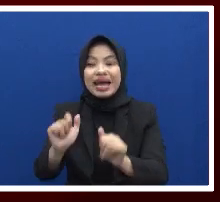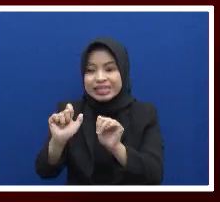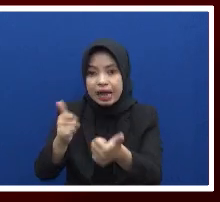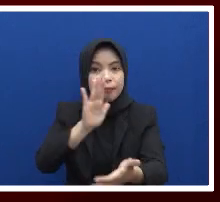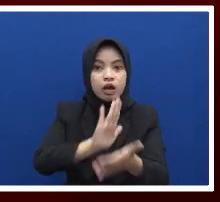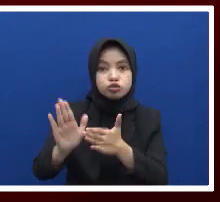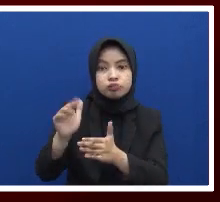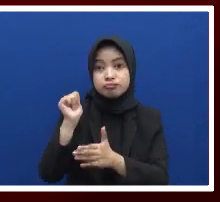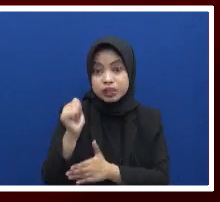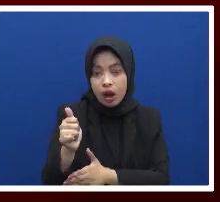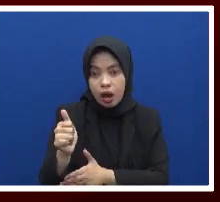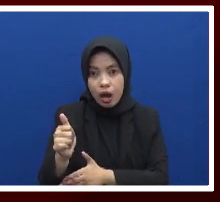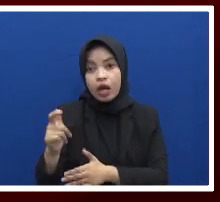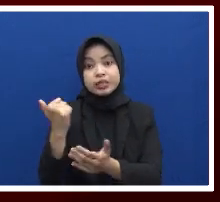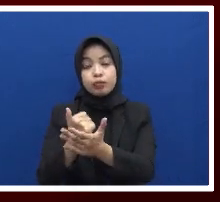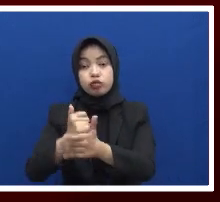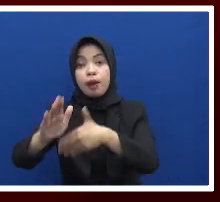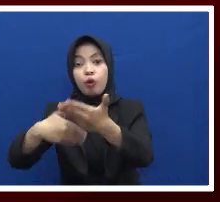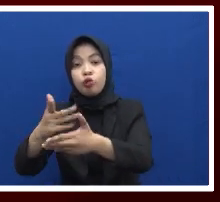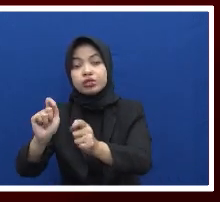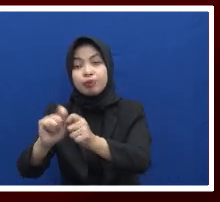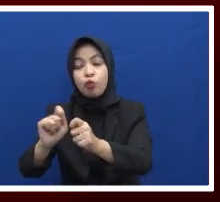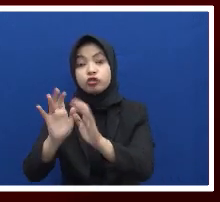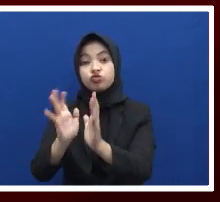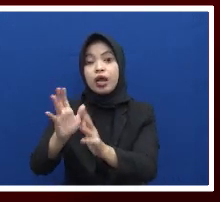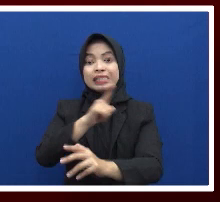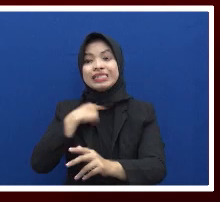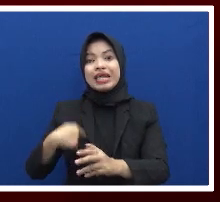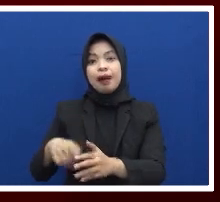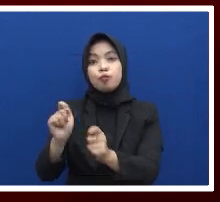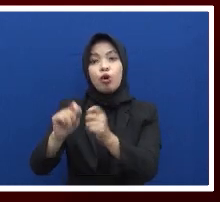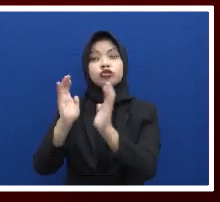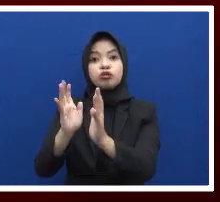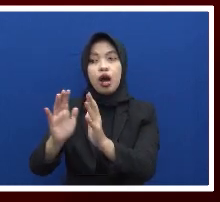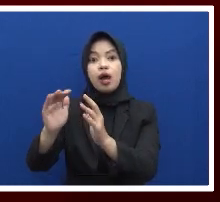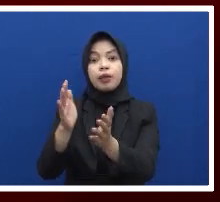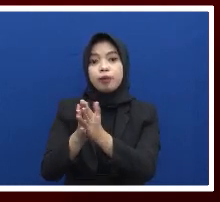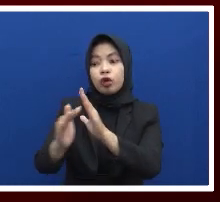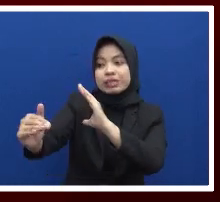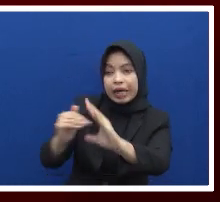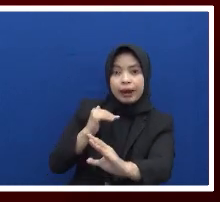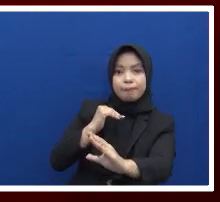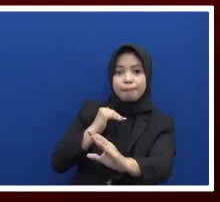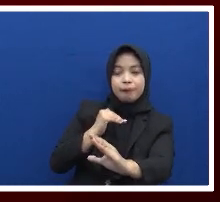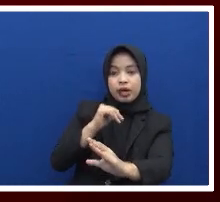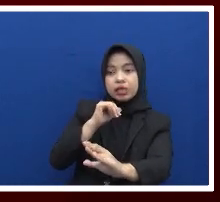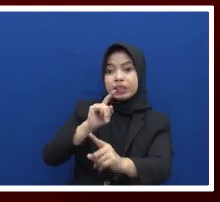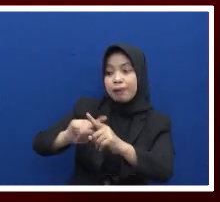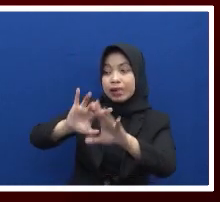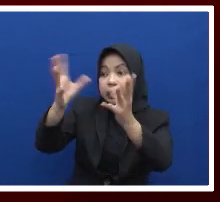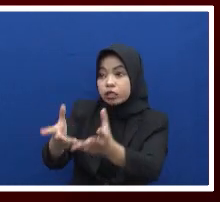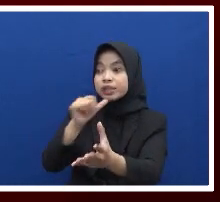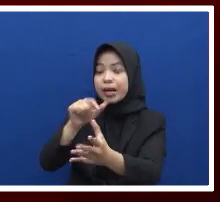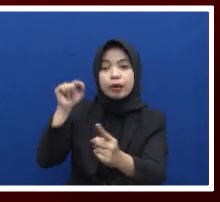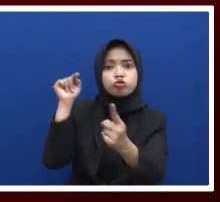sudah diproses produksi di Tiongkok, dan kita peruntukkan bagi tenaga medis yang